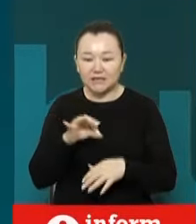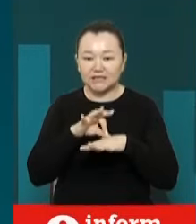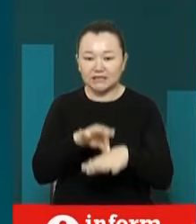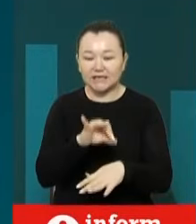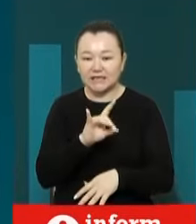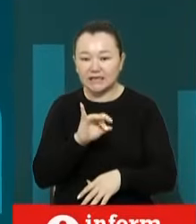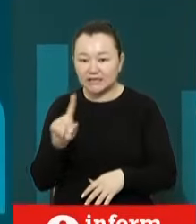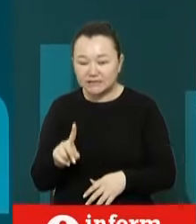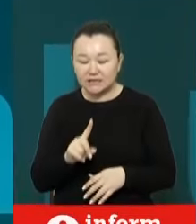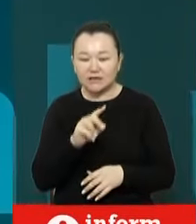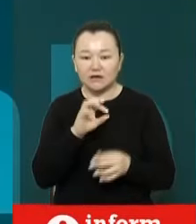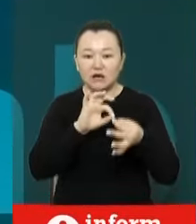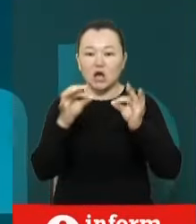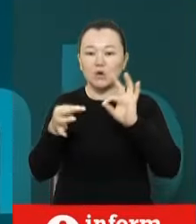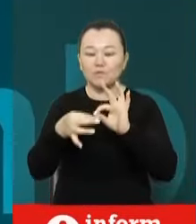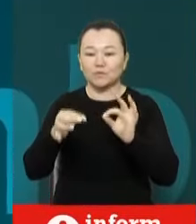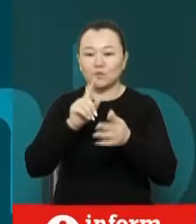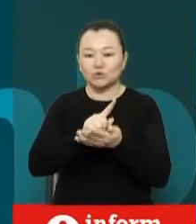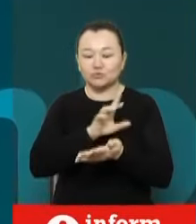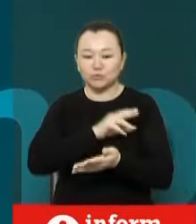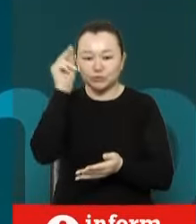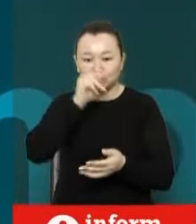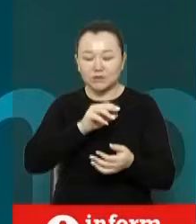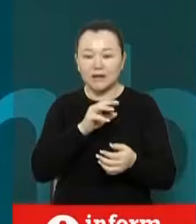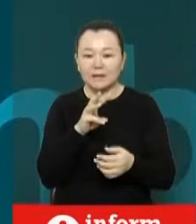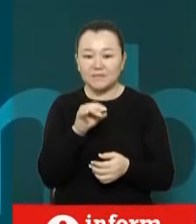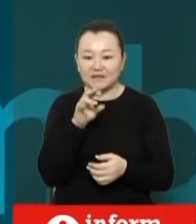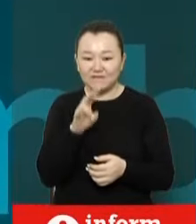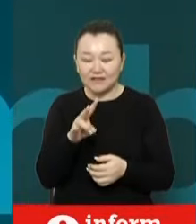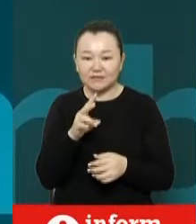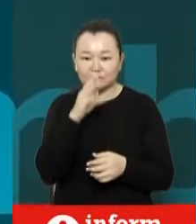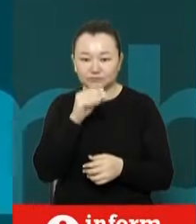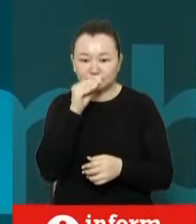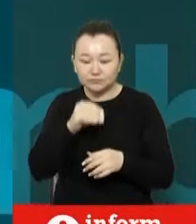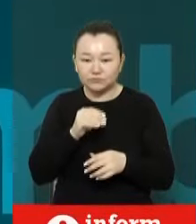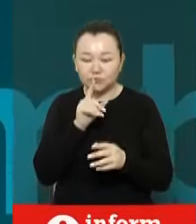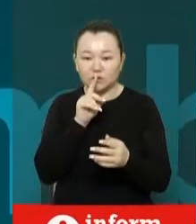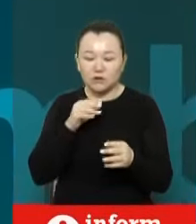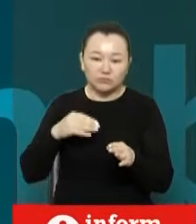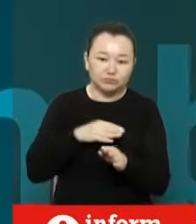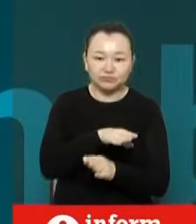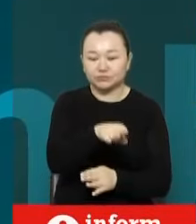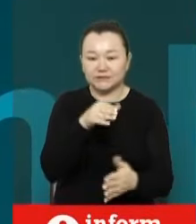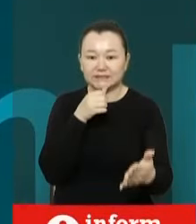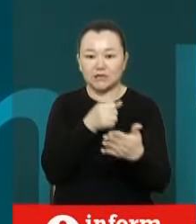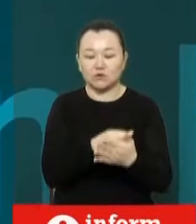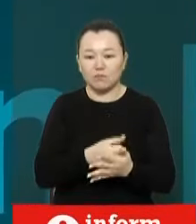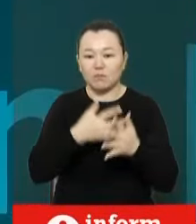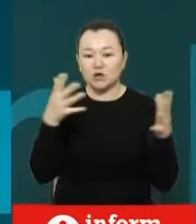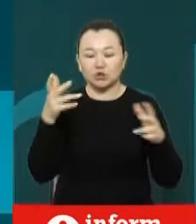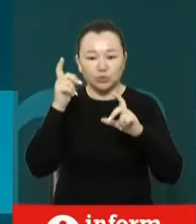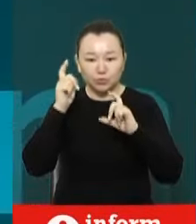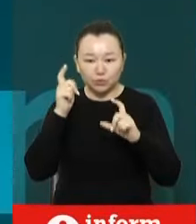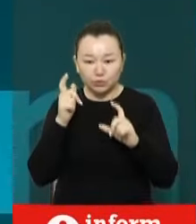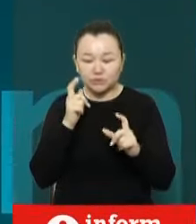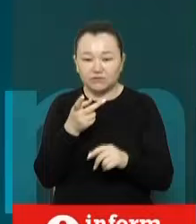районный этап олимпиады по дороге минивэн в котором были школьники выехал на встречную полосу и столкнулся с большегрузом